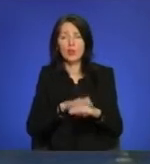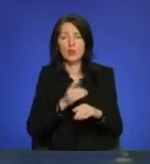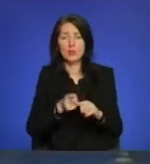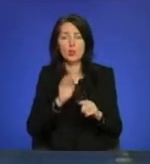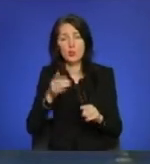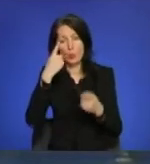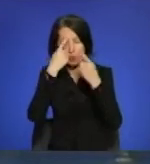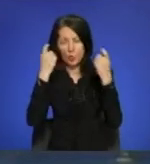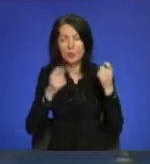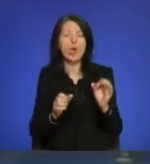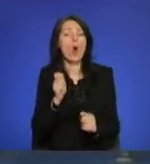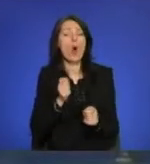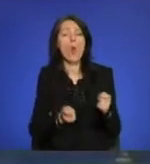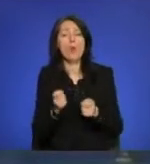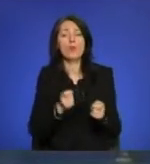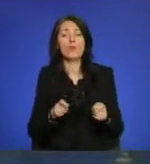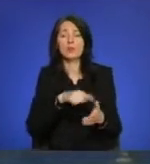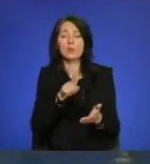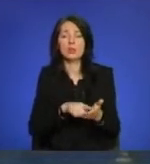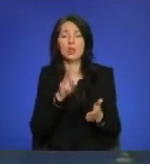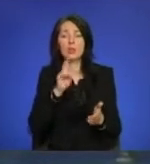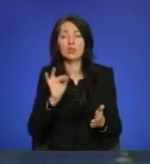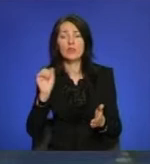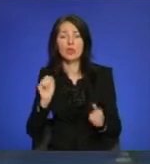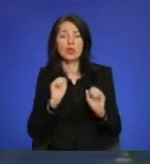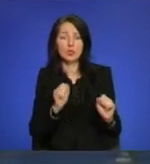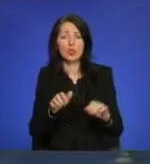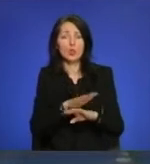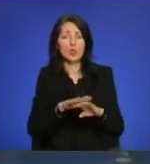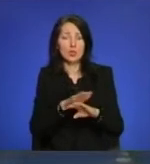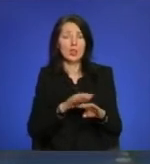Це було повідомлення Управління з питань цивільного захисту населення облдержадміністрації.